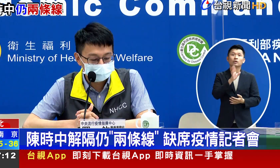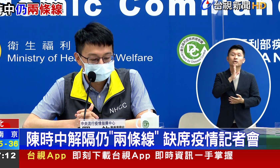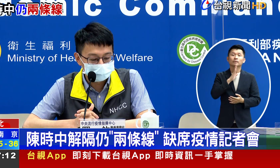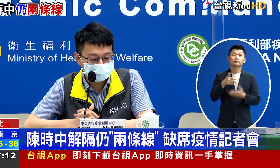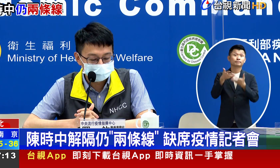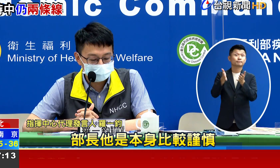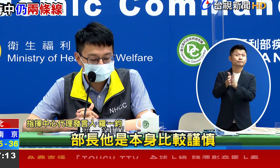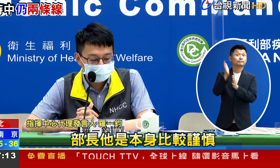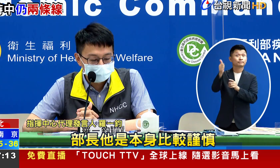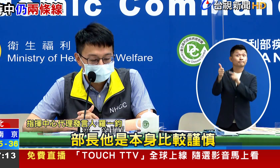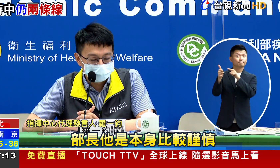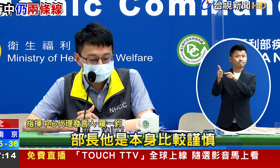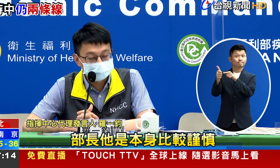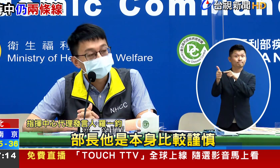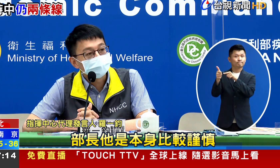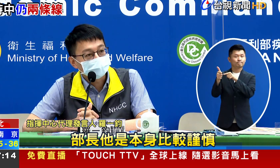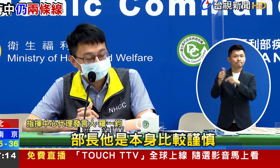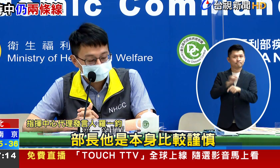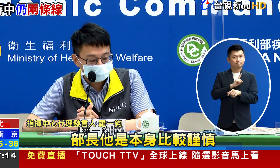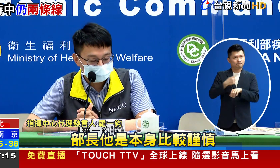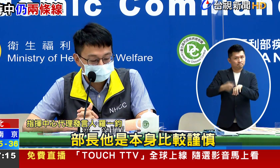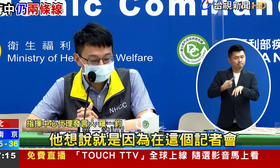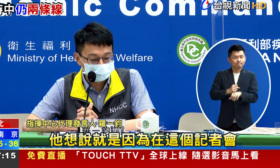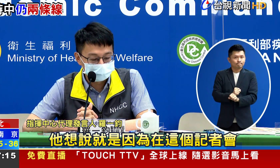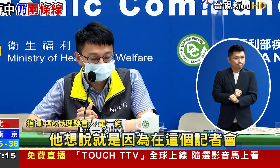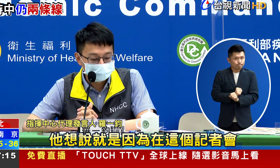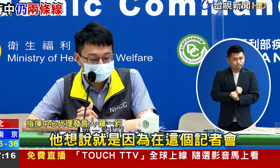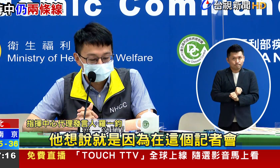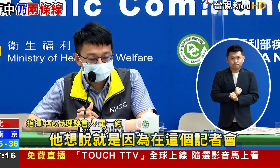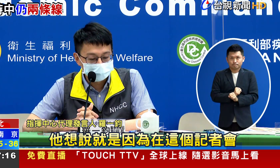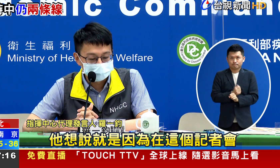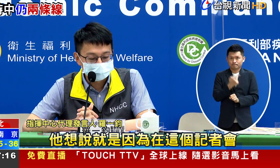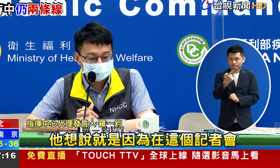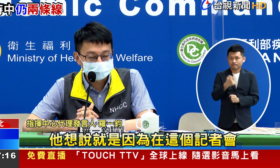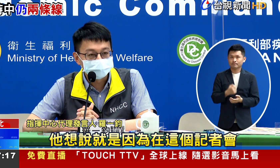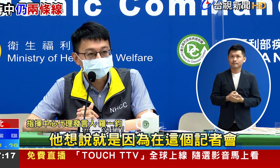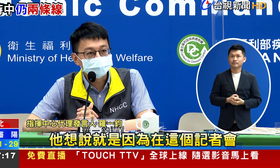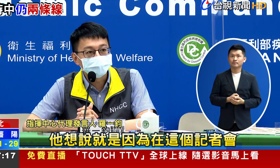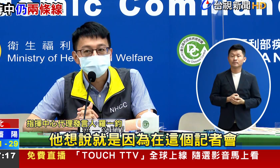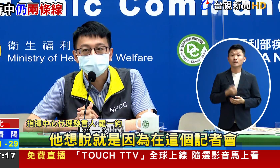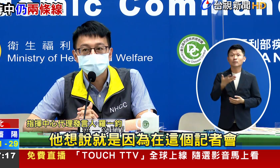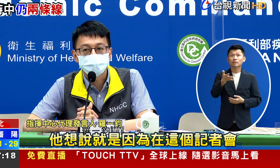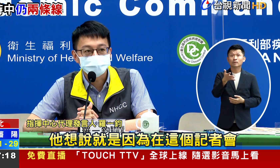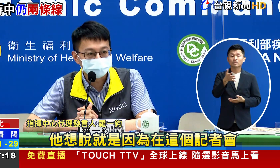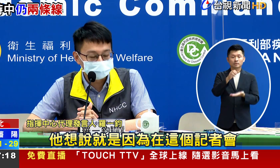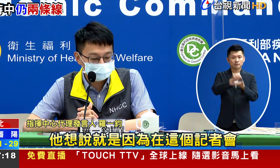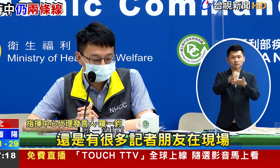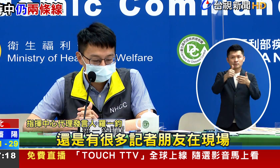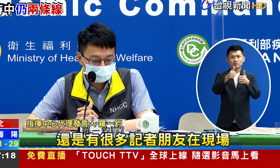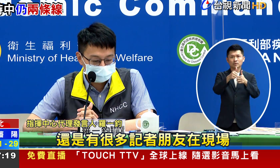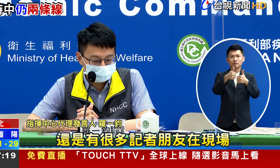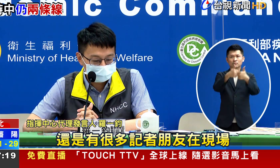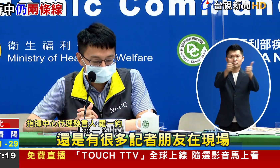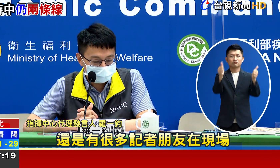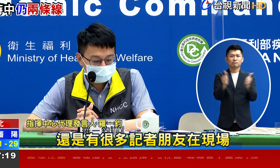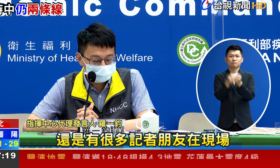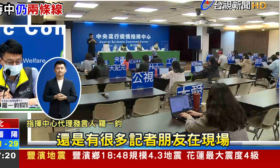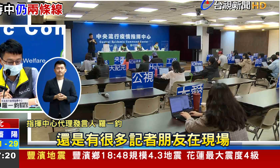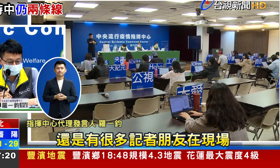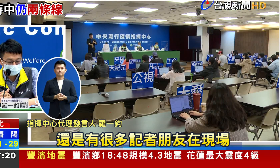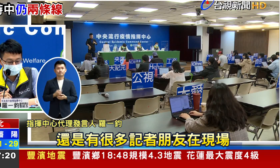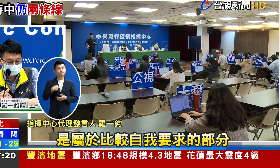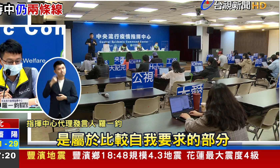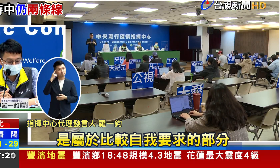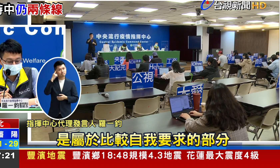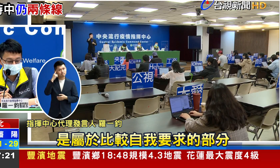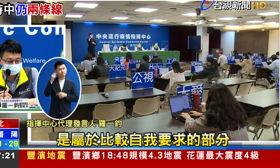部长他是本身比较谨慎，他想说就是因为在这个记者会还是有很多的记者朋友在现场，是